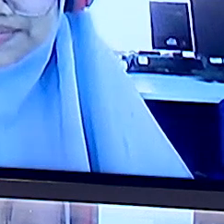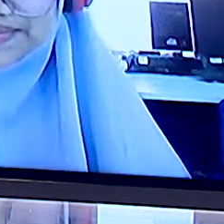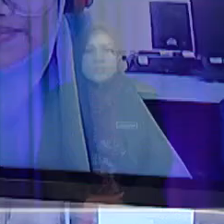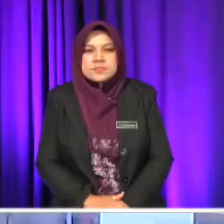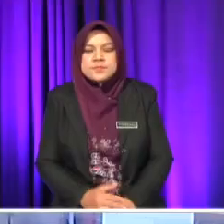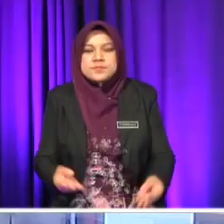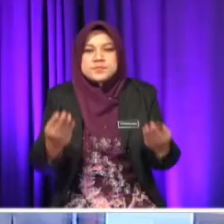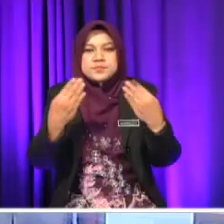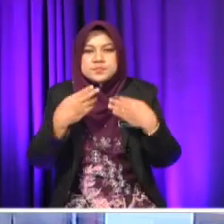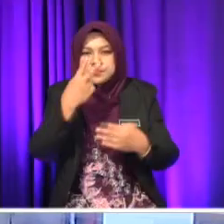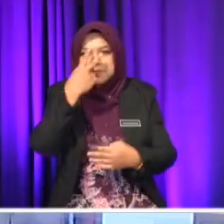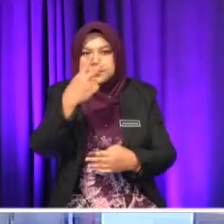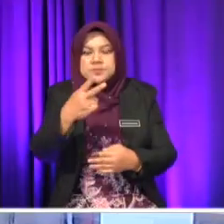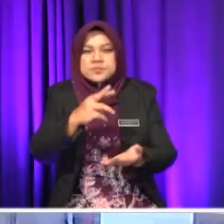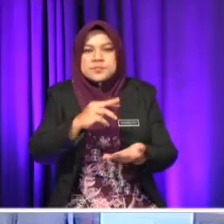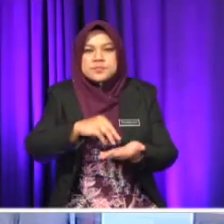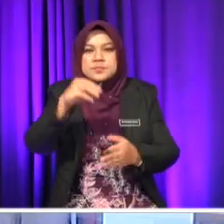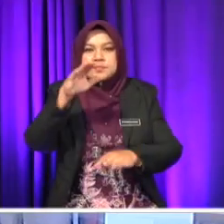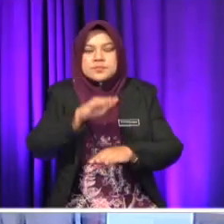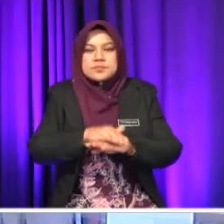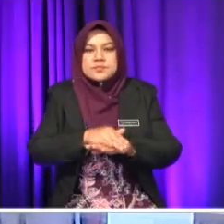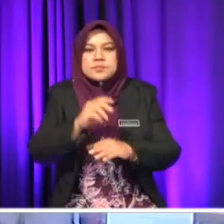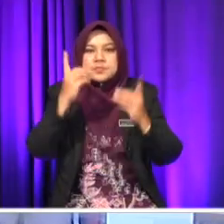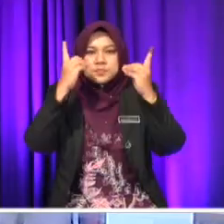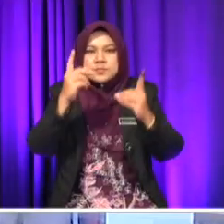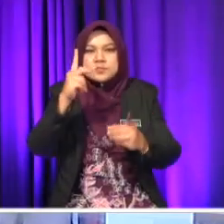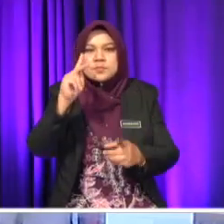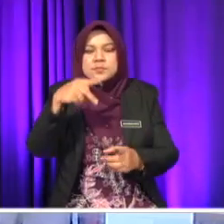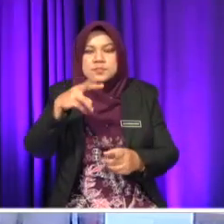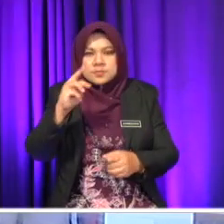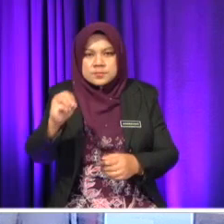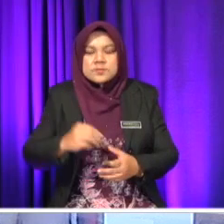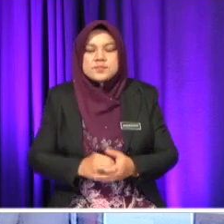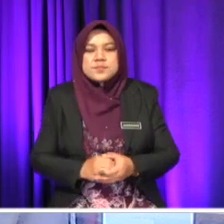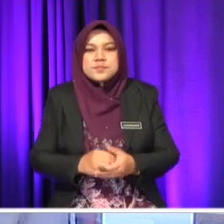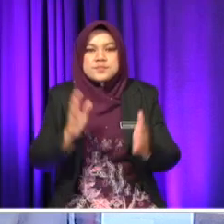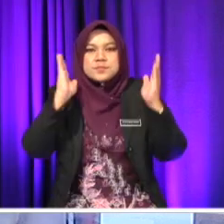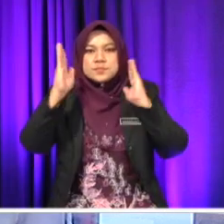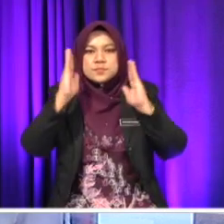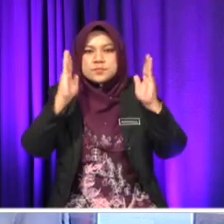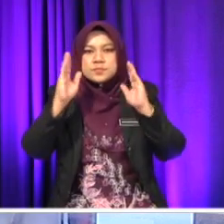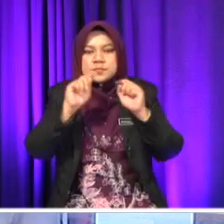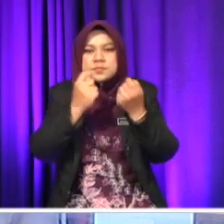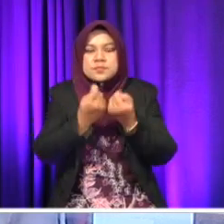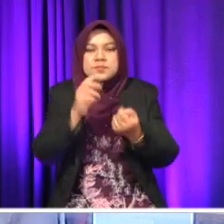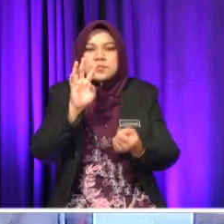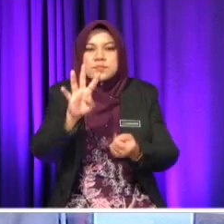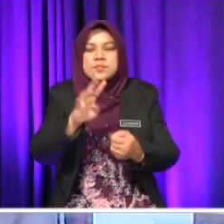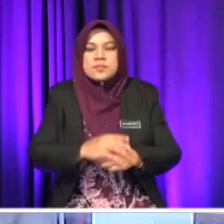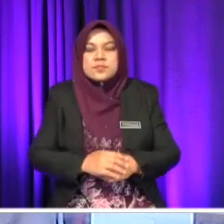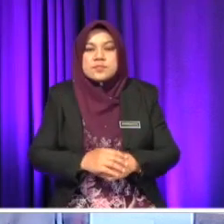kembali menyaksikan setelah Menengah Atas di rak TV KPM untuk slot bahasa Melayu tingkatan 4 jadi Cikgu